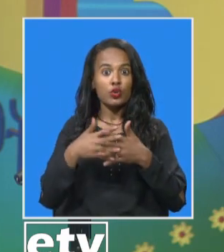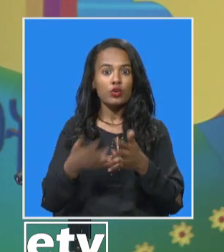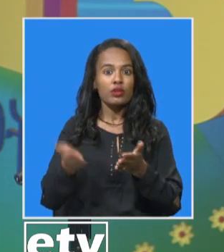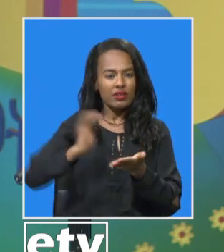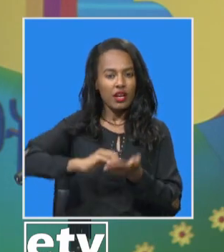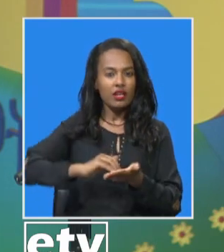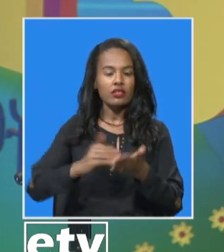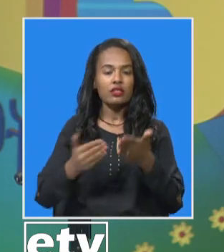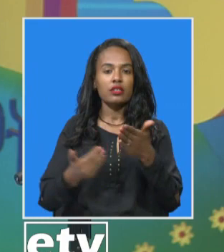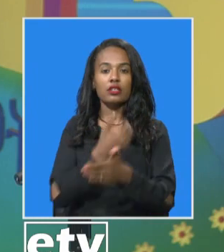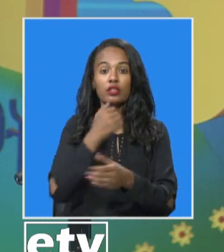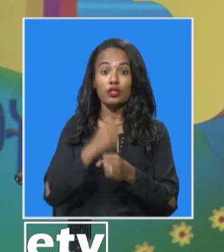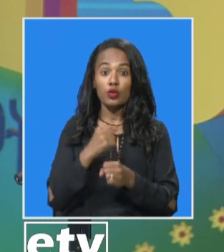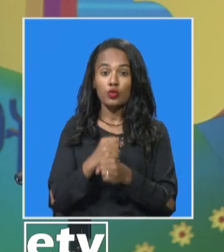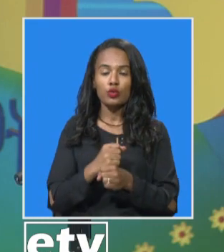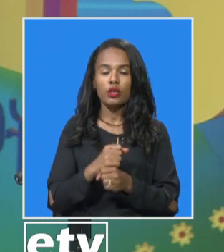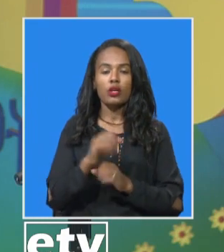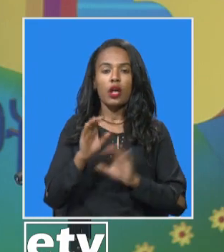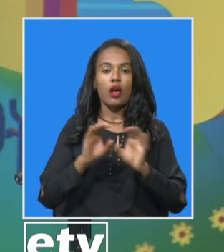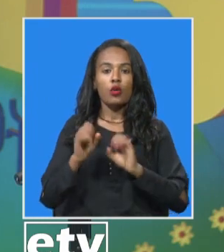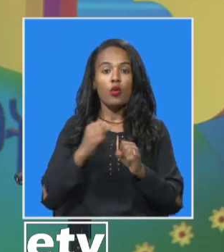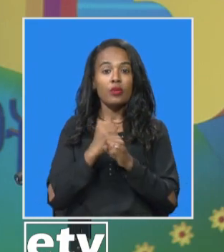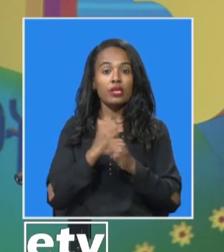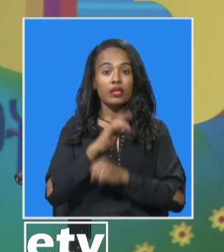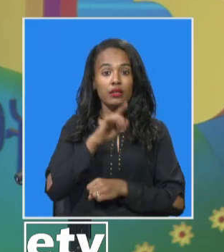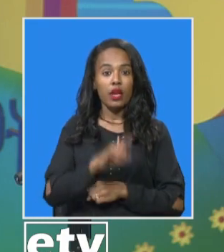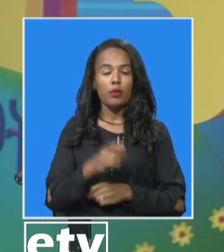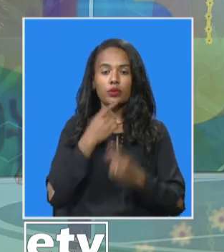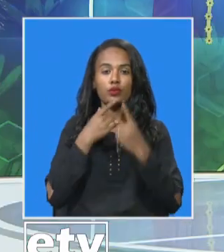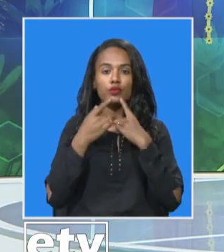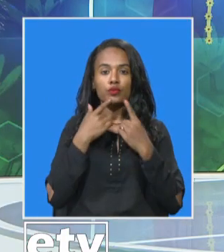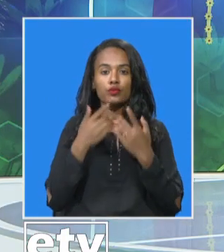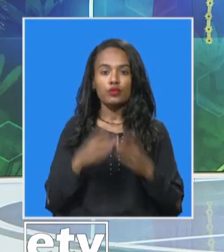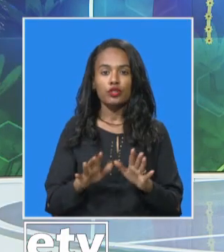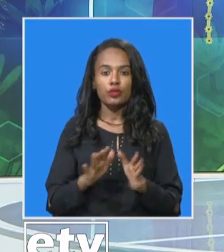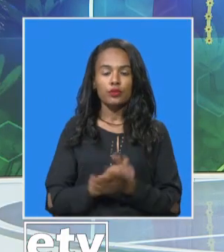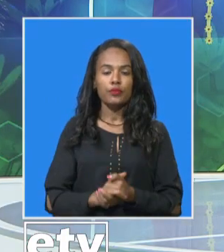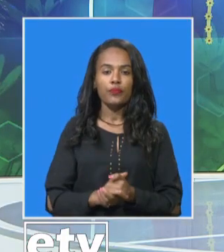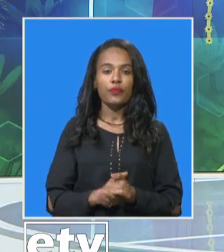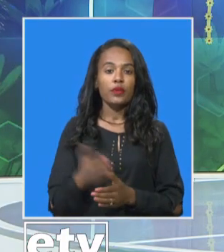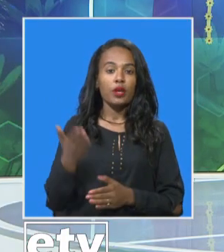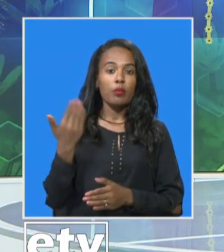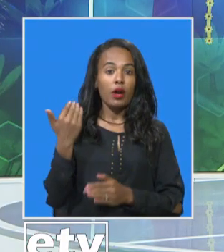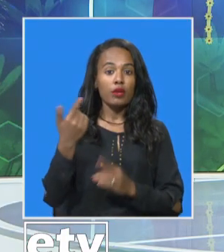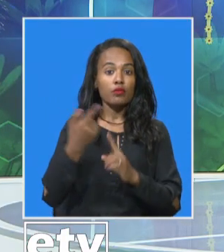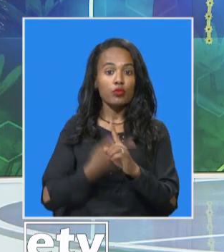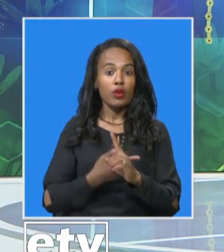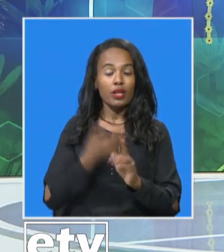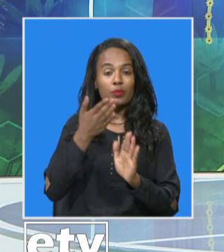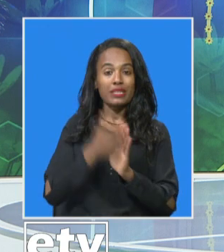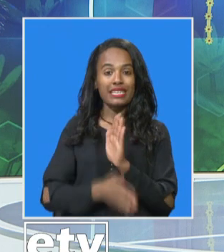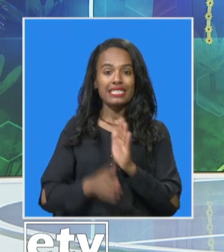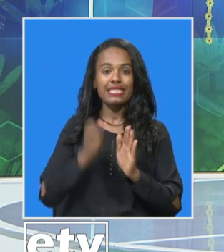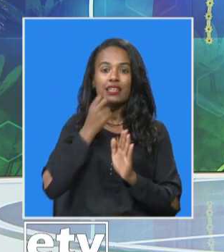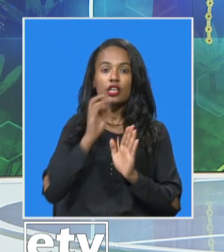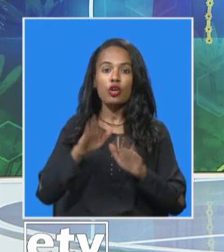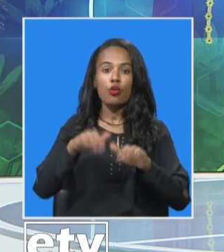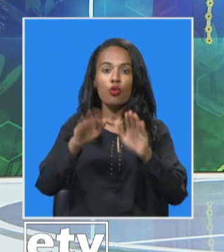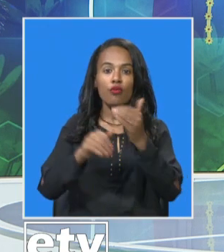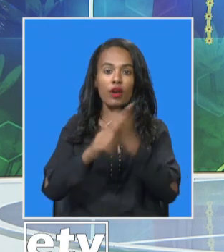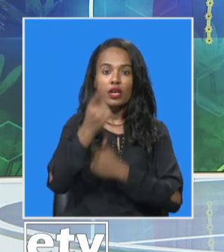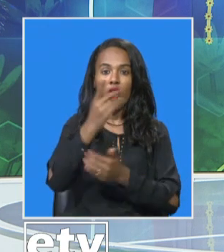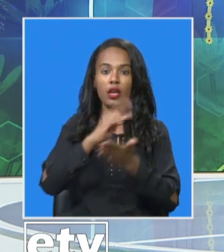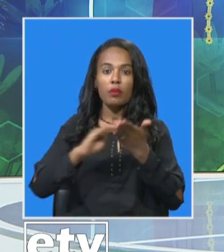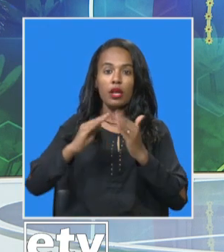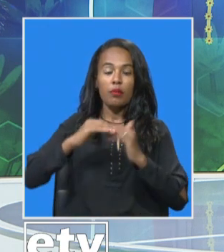ለዚህ ለአዲሱ ብር እንዲሆን አድርገው መስራት እንዳለባቸው ተነጋግረናል። ባለፉት ወራት በተከሰተ የጎርፍ አደጋ ከአንድ